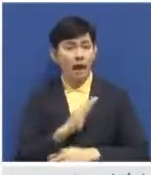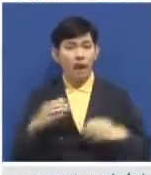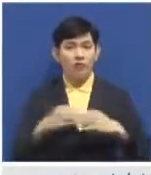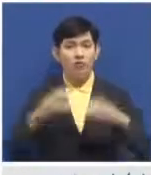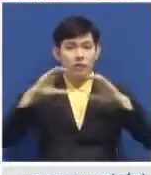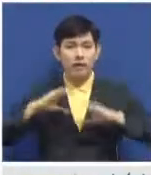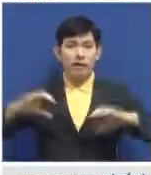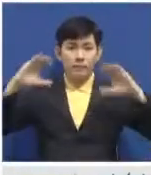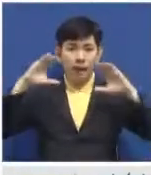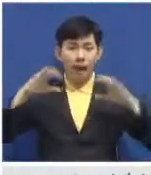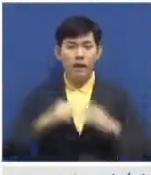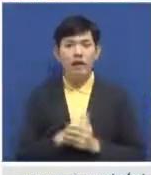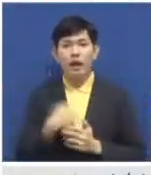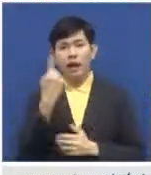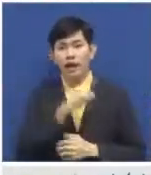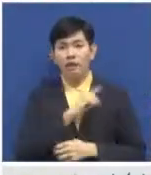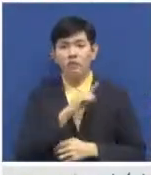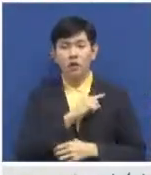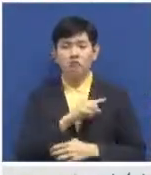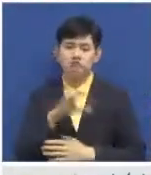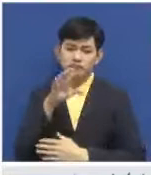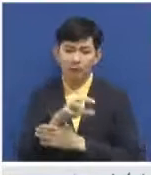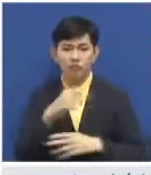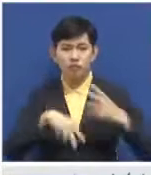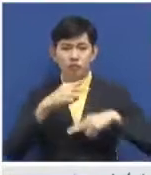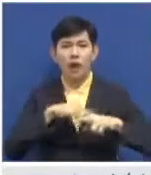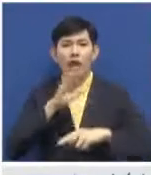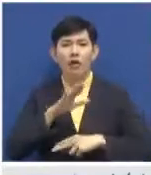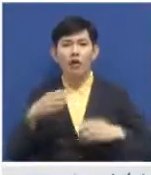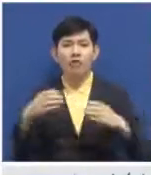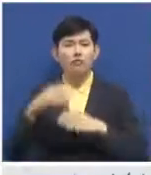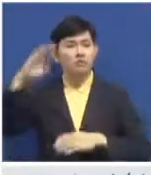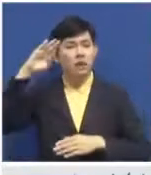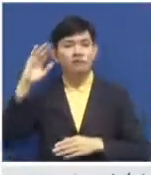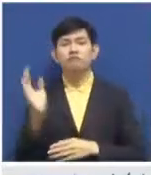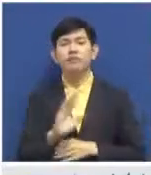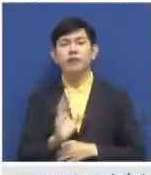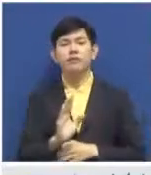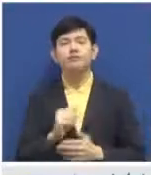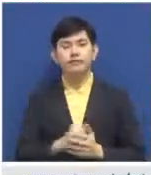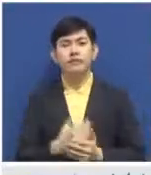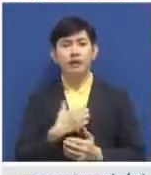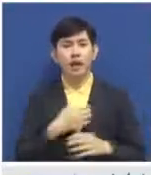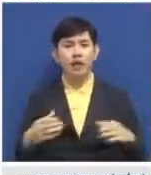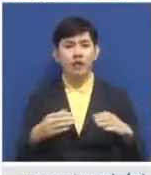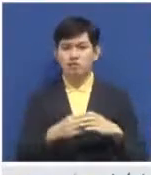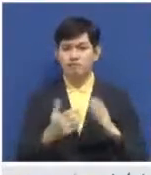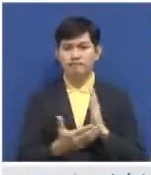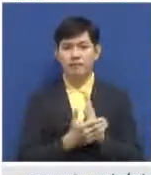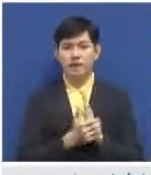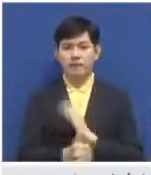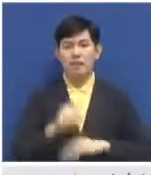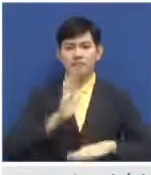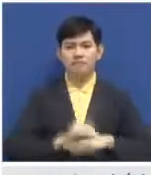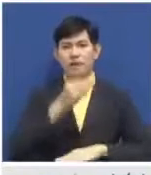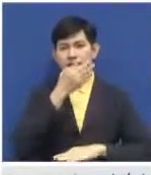ลพลเรือนไปอยู่ภายใต้การบังคับบัญชาดูแลนะครับของตัวกองทัพเท่านั้นเองเราต้องการกองทัพที่มืออาชีพเ